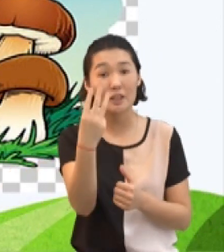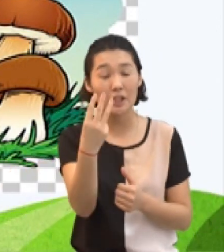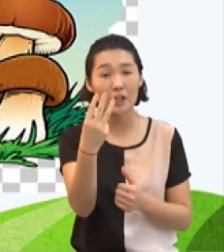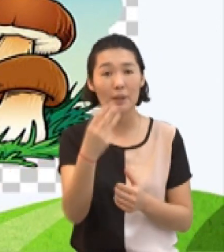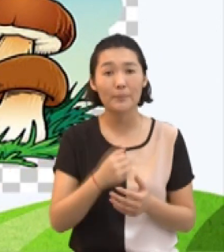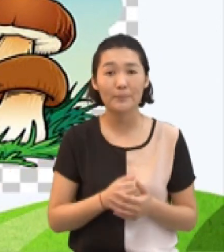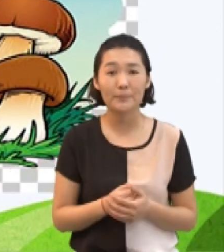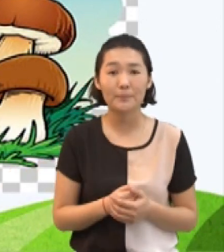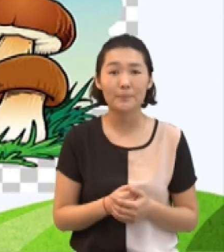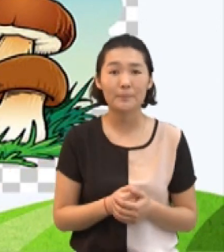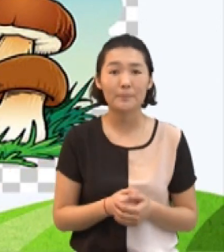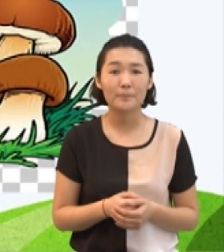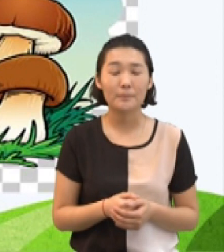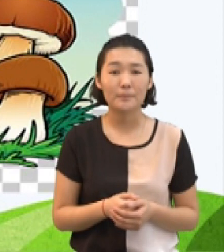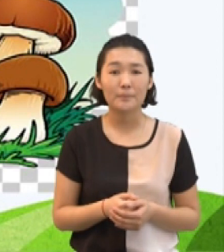3.